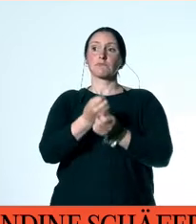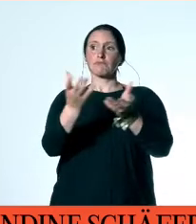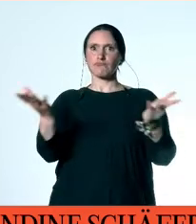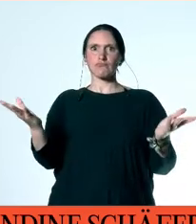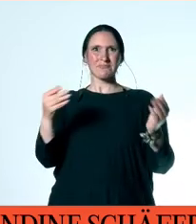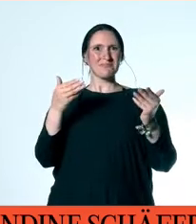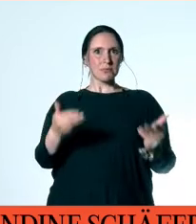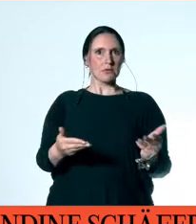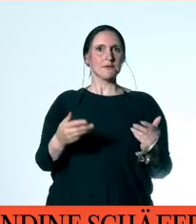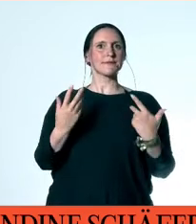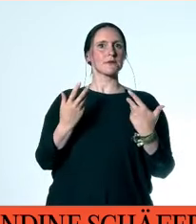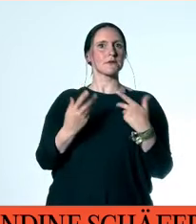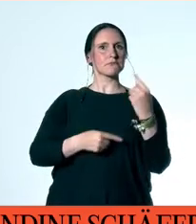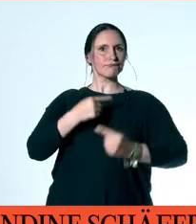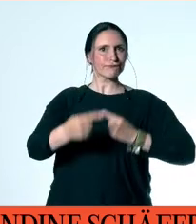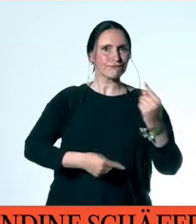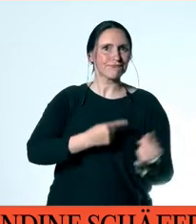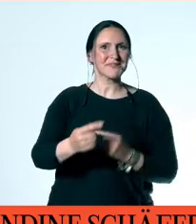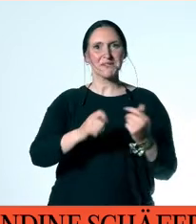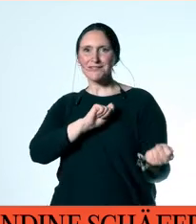Vieles ist verändert worden,